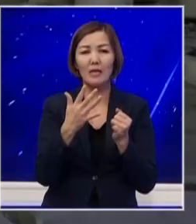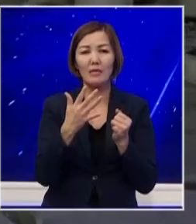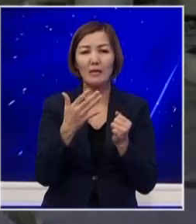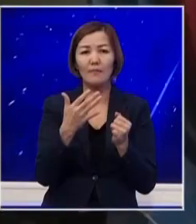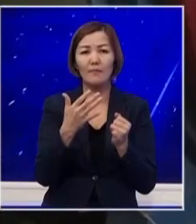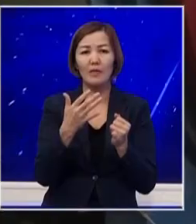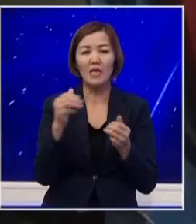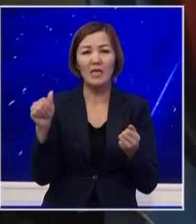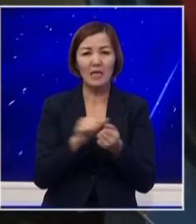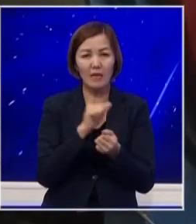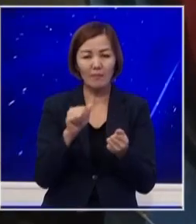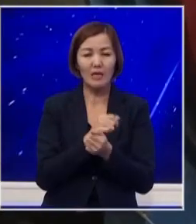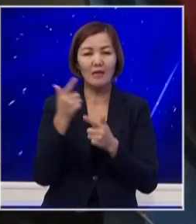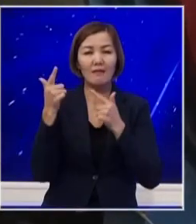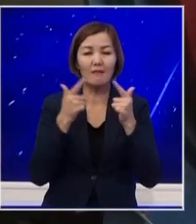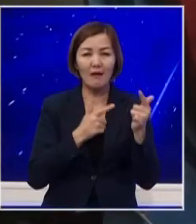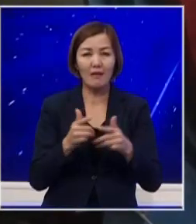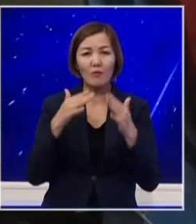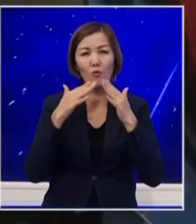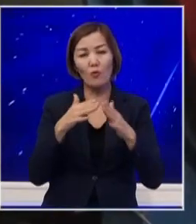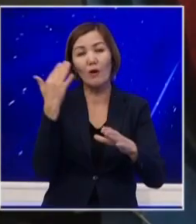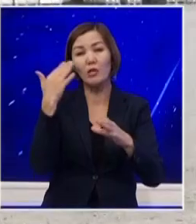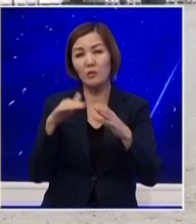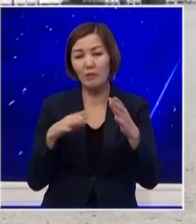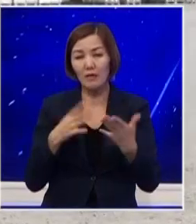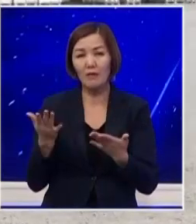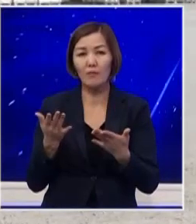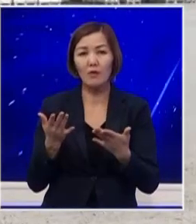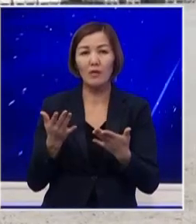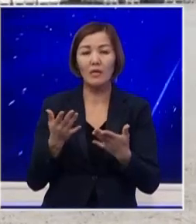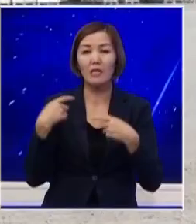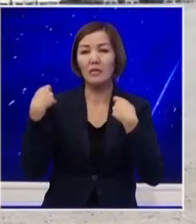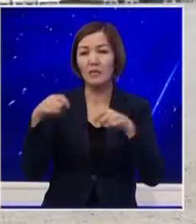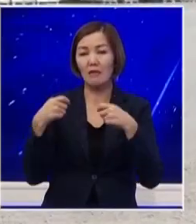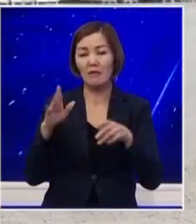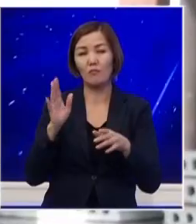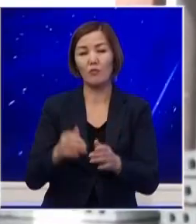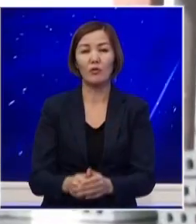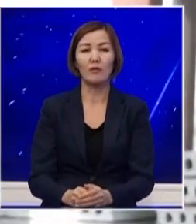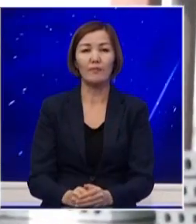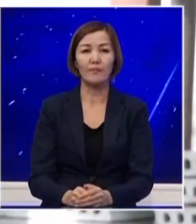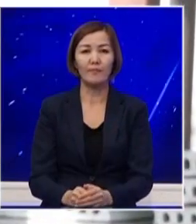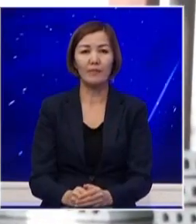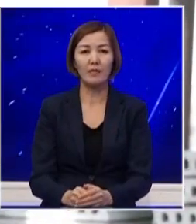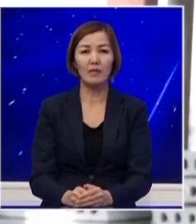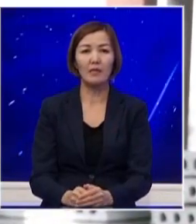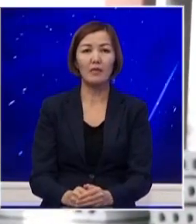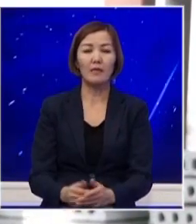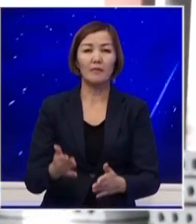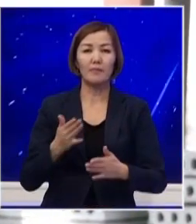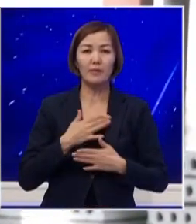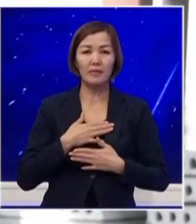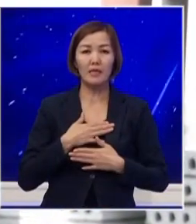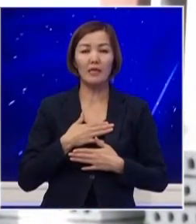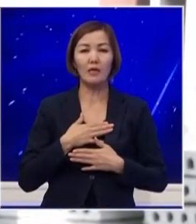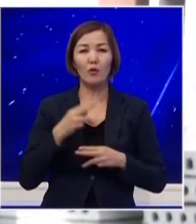температурада кептіріледі. Дайын өнімдер қоймаға жіберіліп, ол жерден сатылымға шығарылады. Қосалқы бізде плита